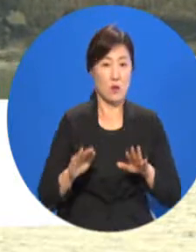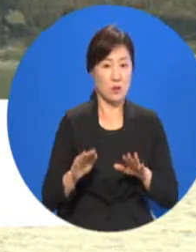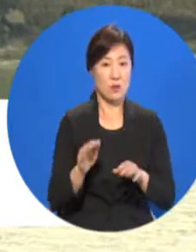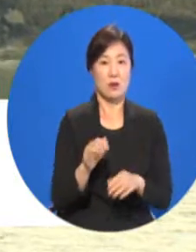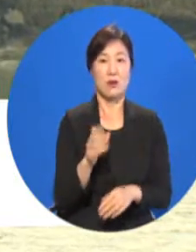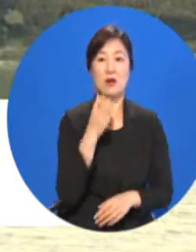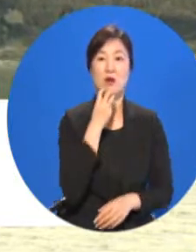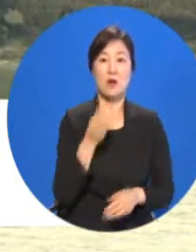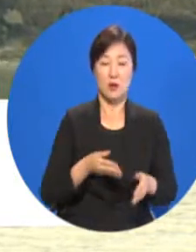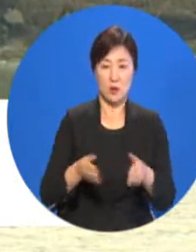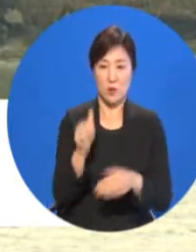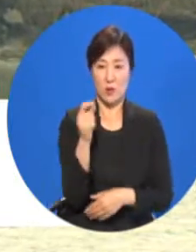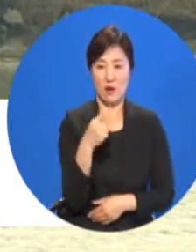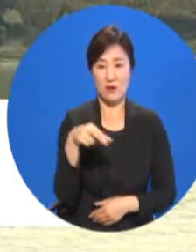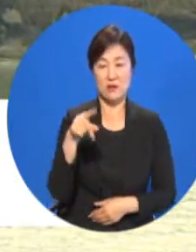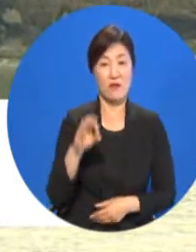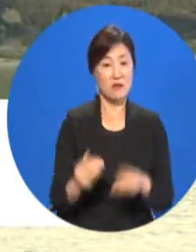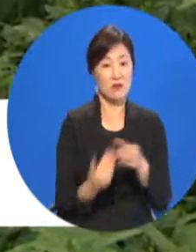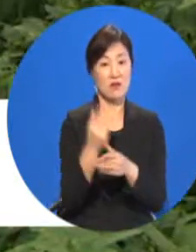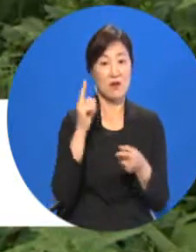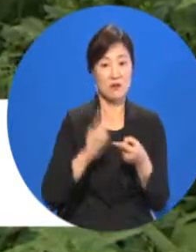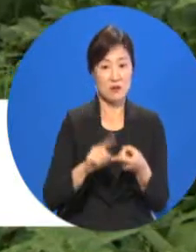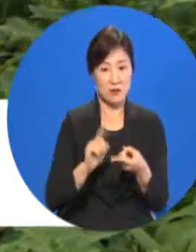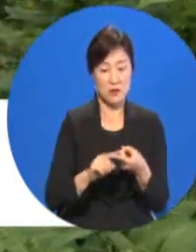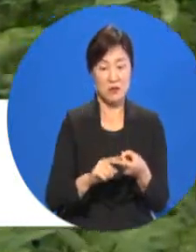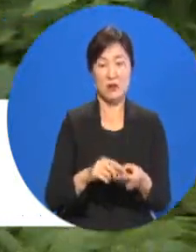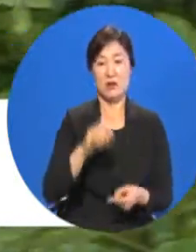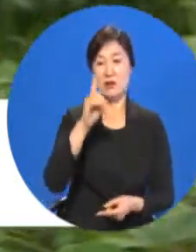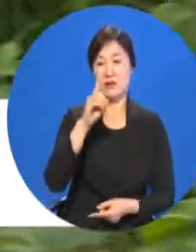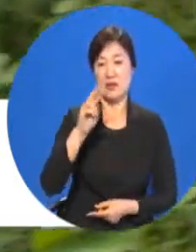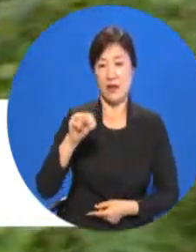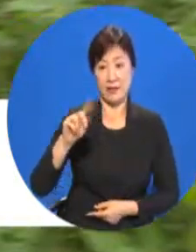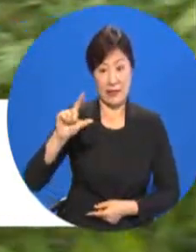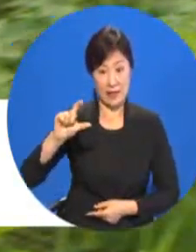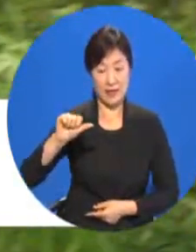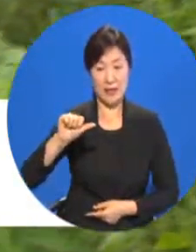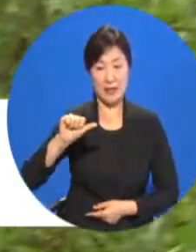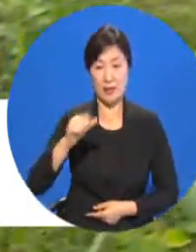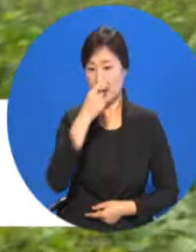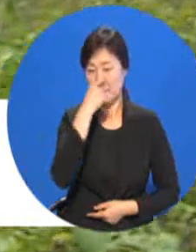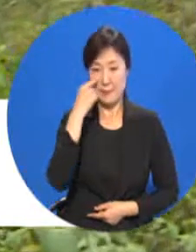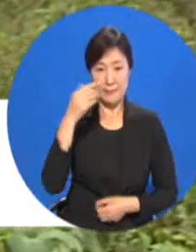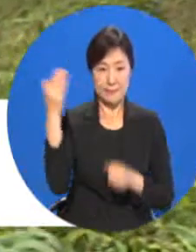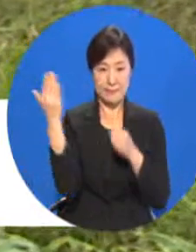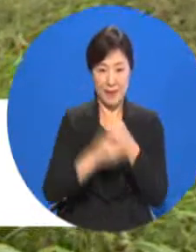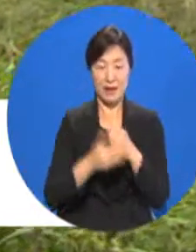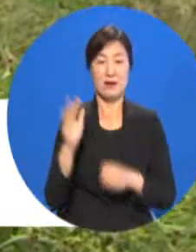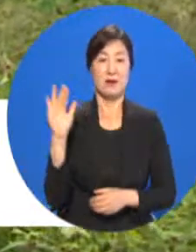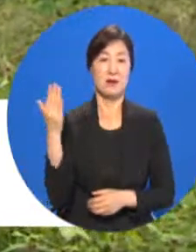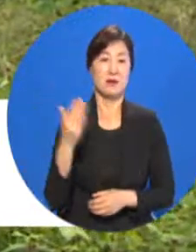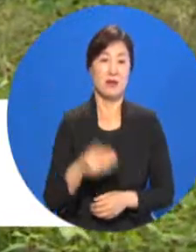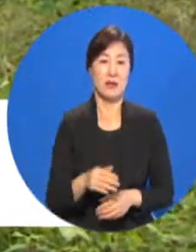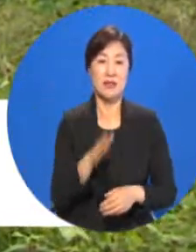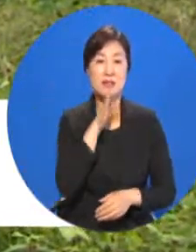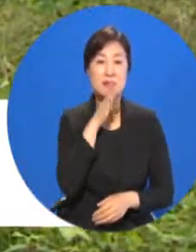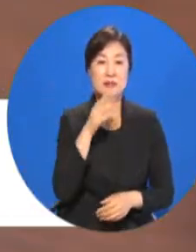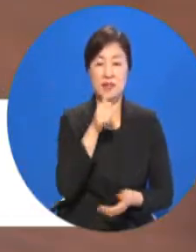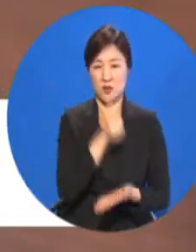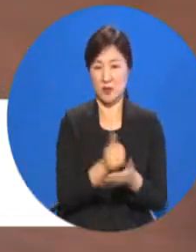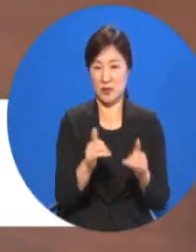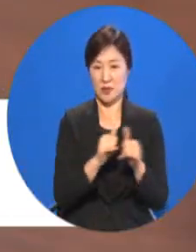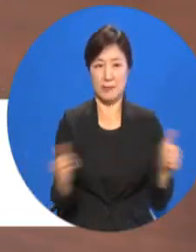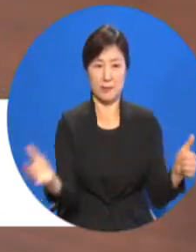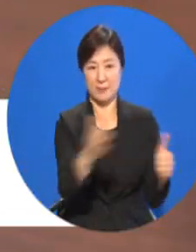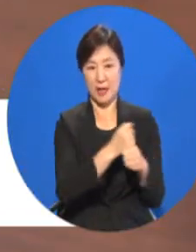연쇄 살인 사건처럼 DNA가 결정적 단서로 작용하면서 다른 사건으로 복역 중이던 진범을 붙잡아 다시